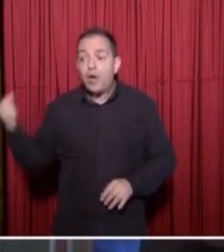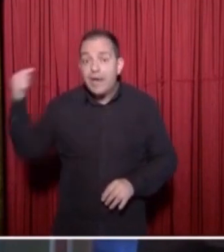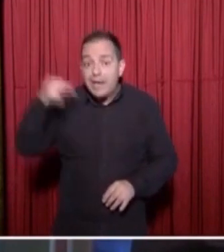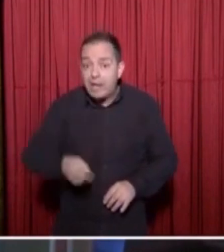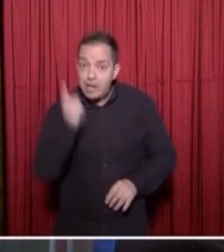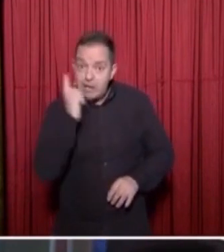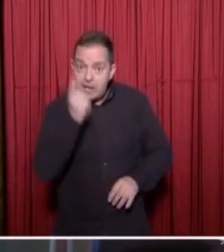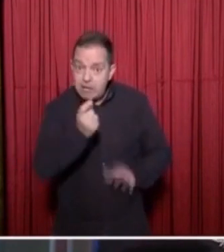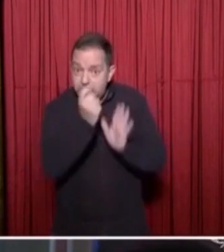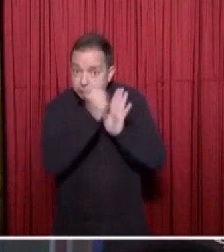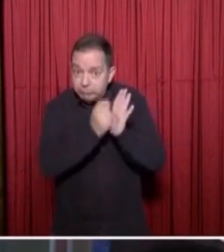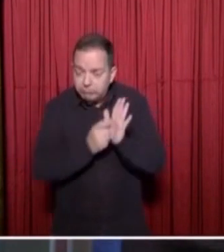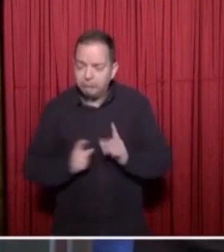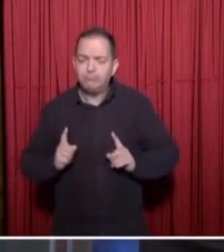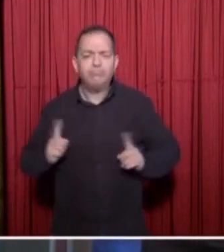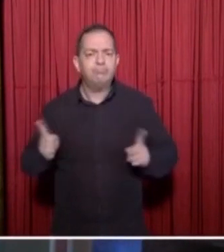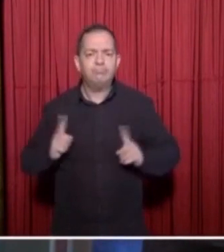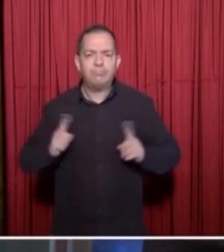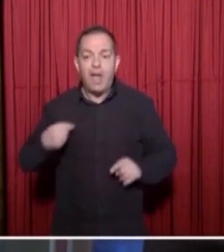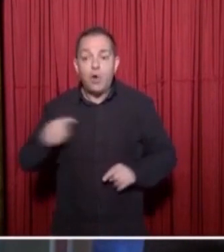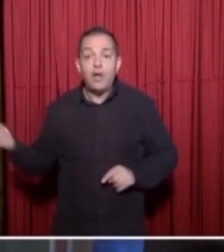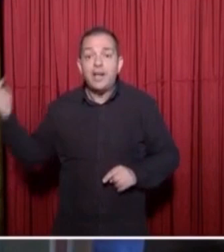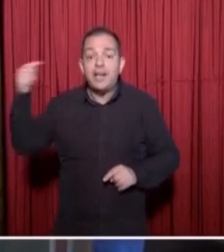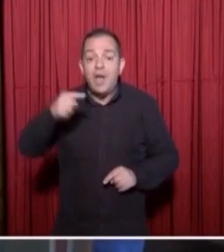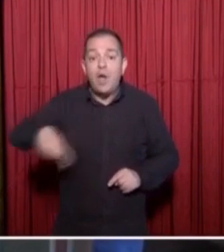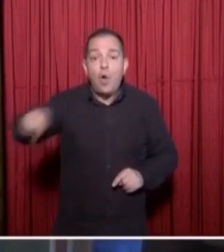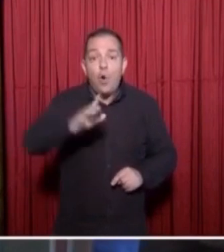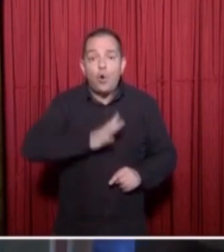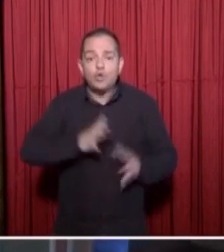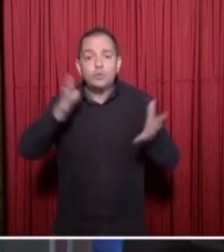γαρήλθον ή να κρίνω τον κόσμον, αλλή να